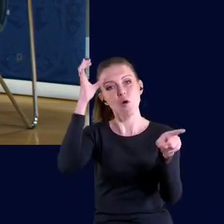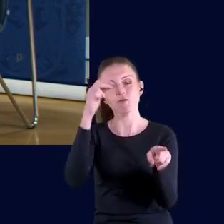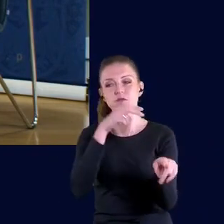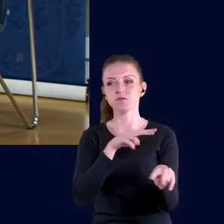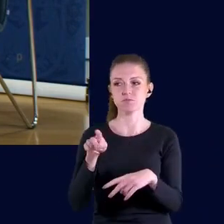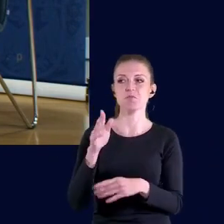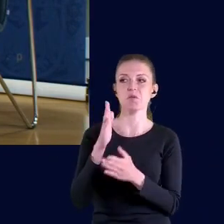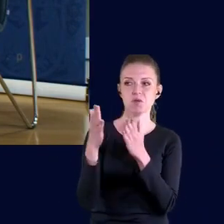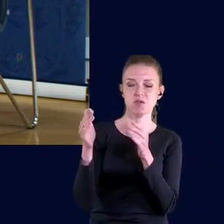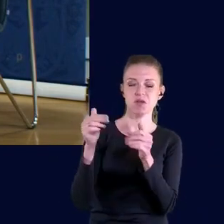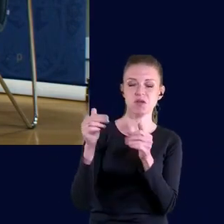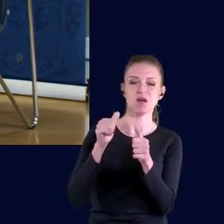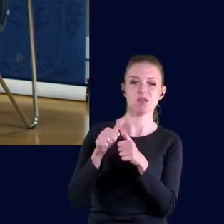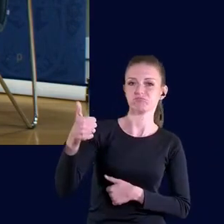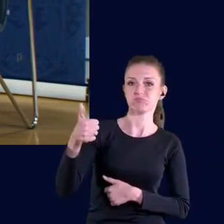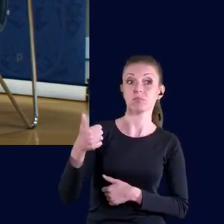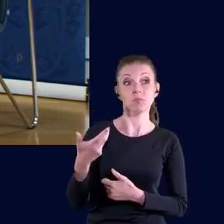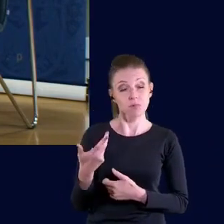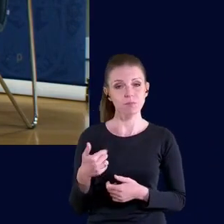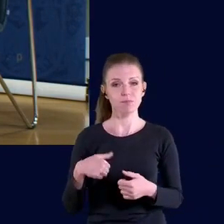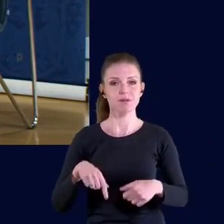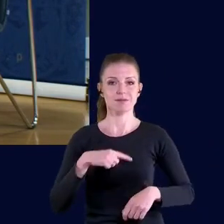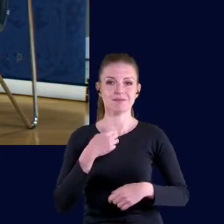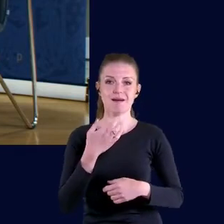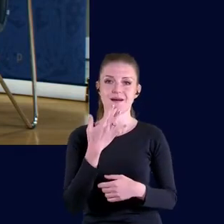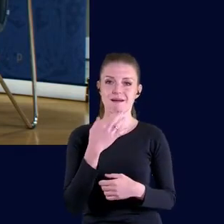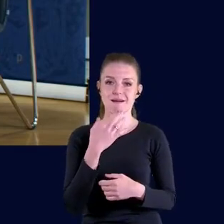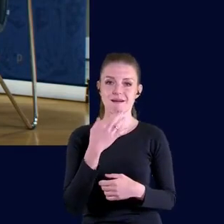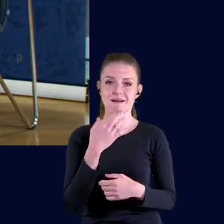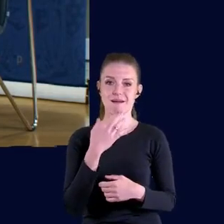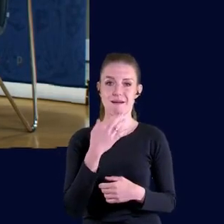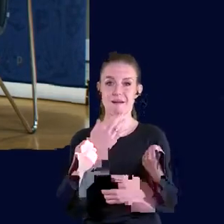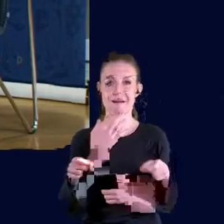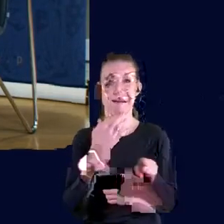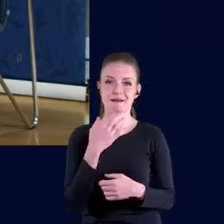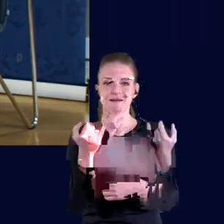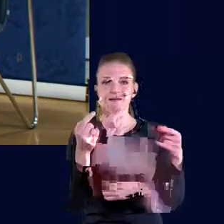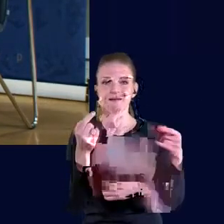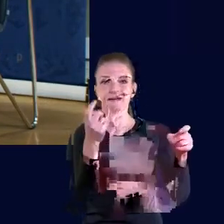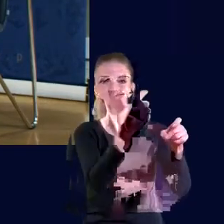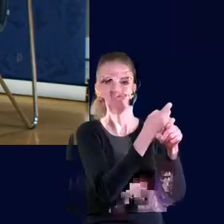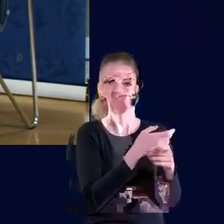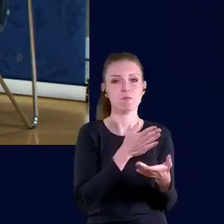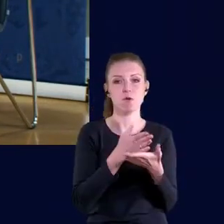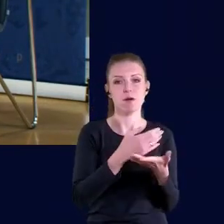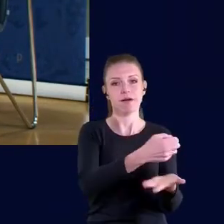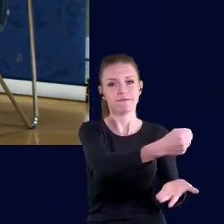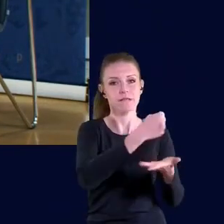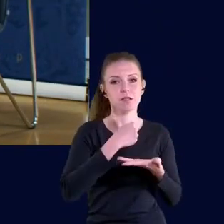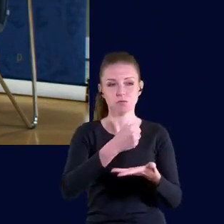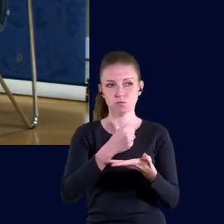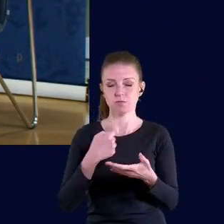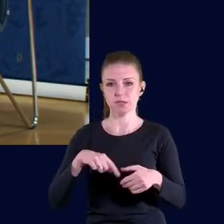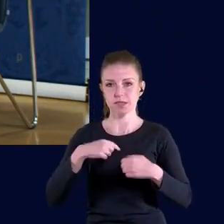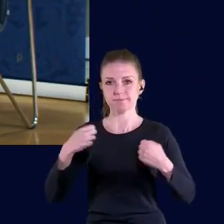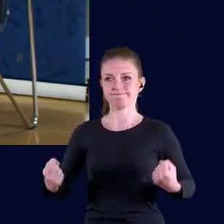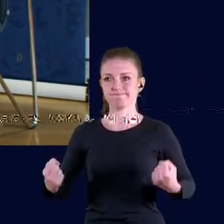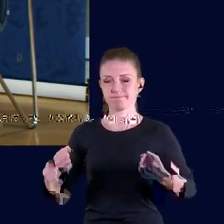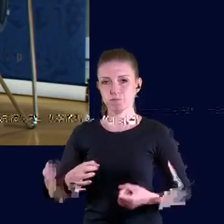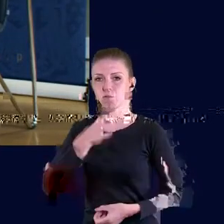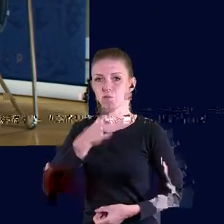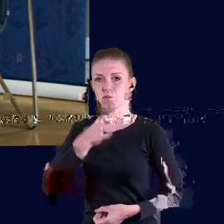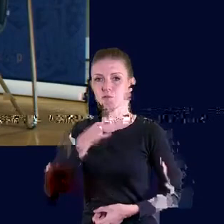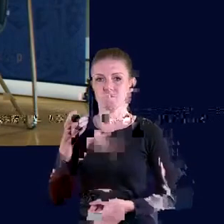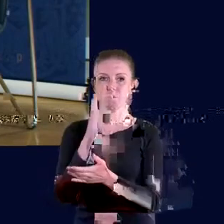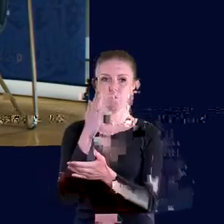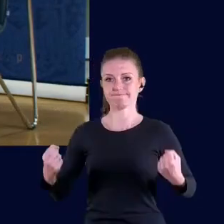uczelniach ale też oczach tych jednostek w kraju finansują naszą działalność zatem temat niezwykle